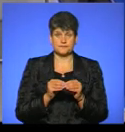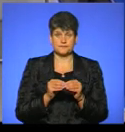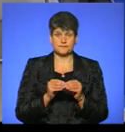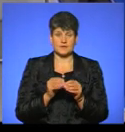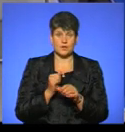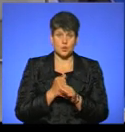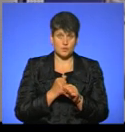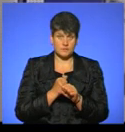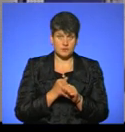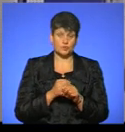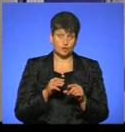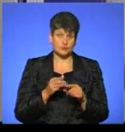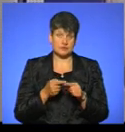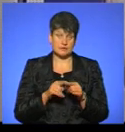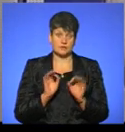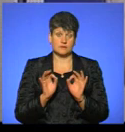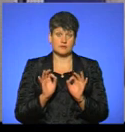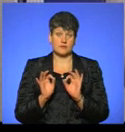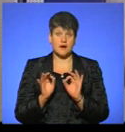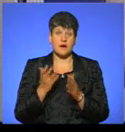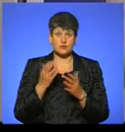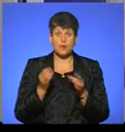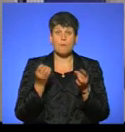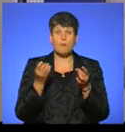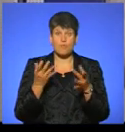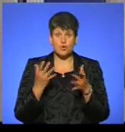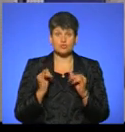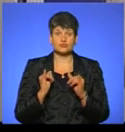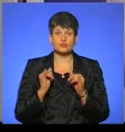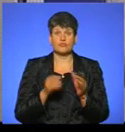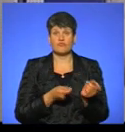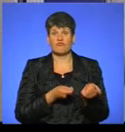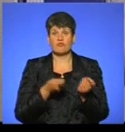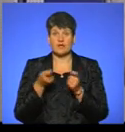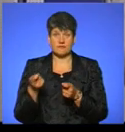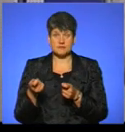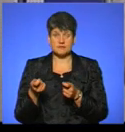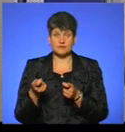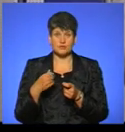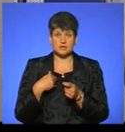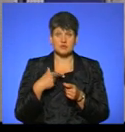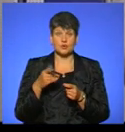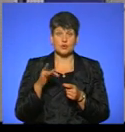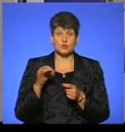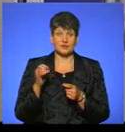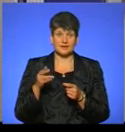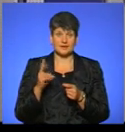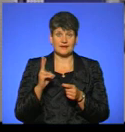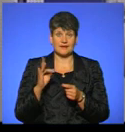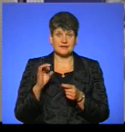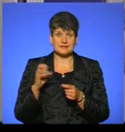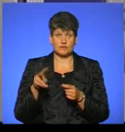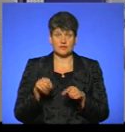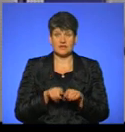робіт, так, то вона буде нейтральною. Але якщо просто барду вивезти, у нас так ґрунти перекислені, то ніби там і